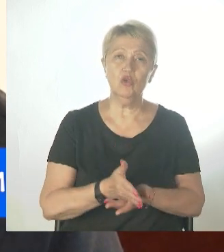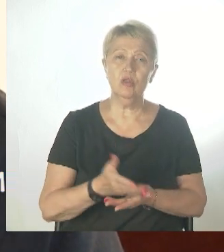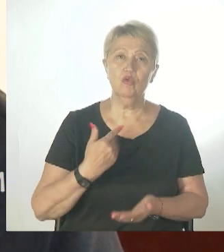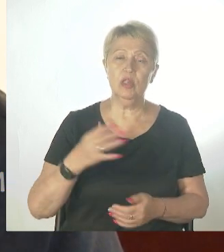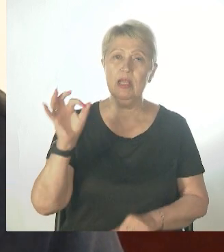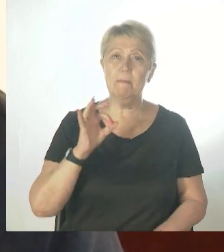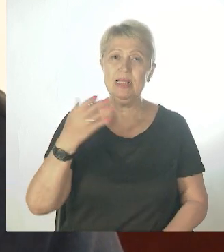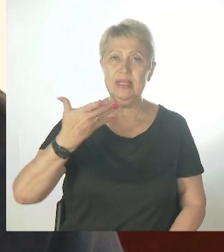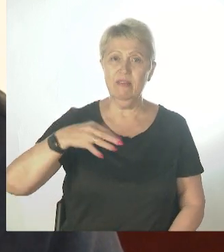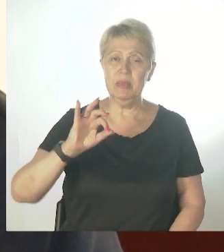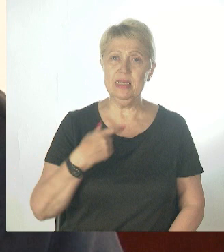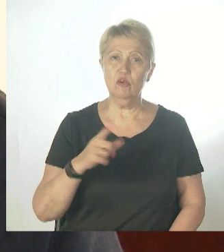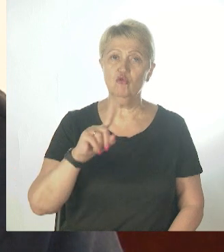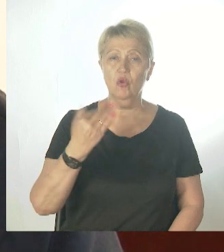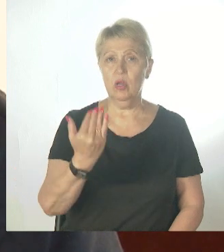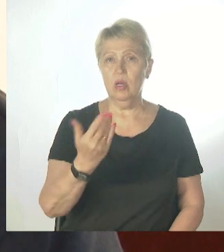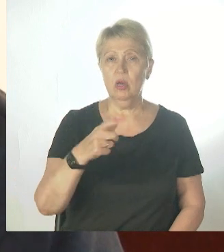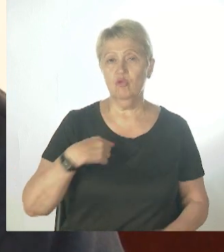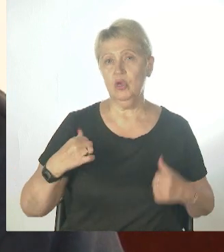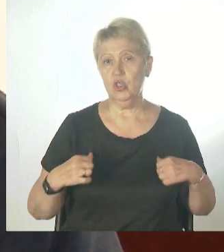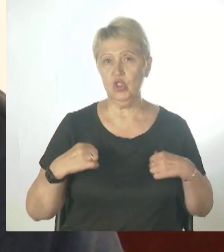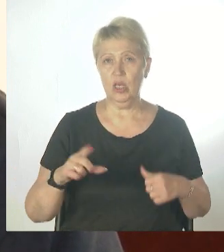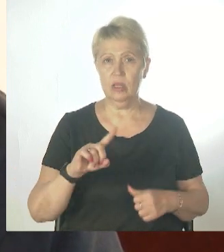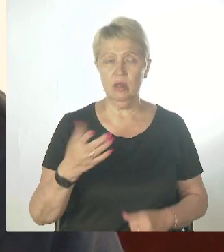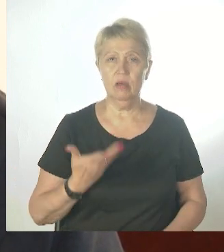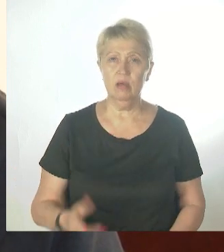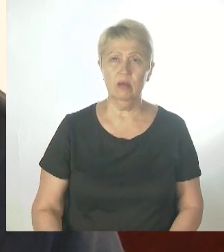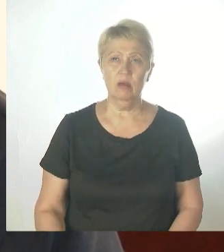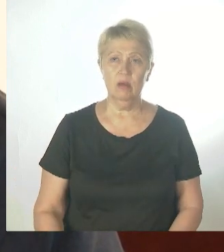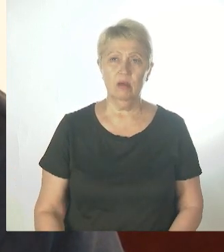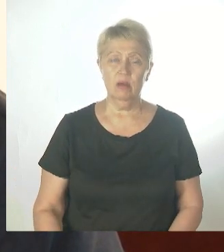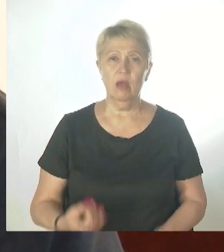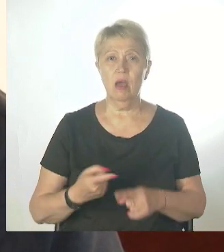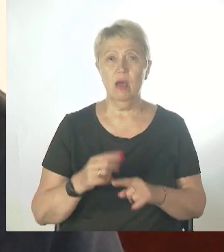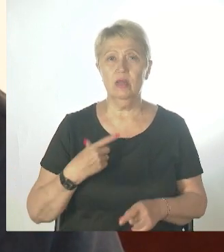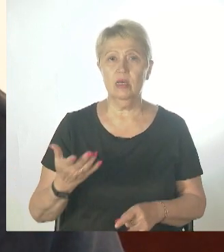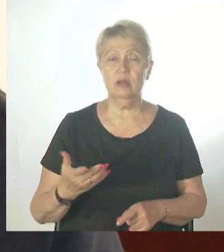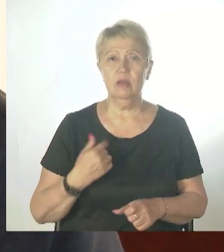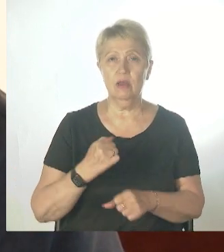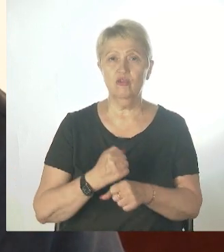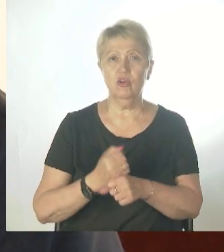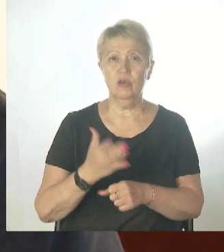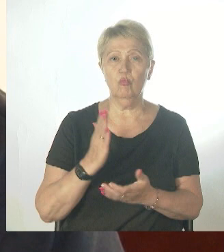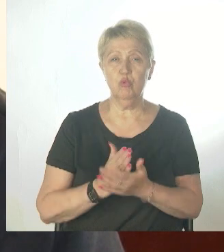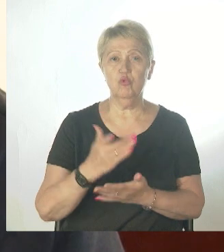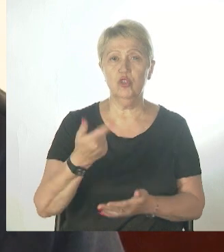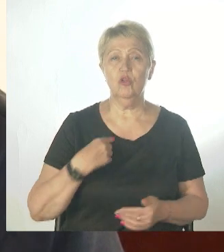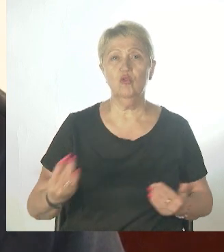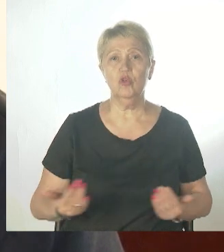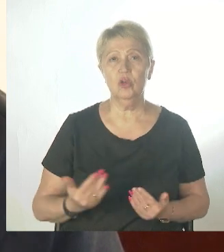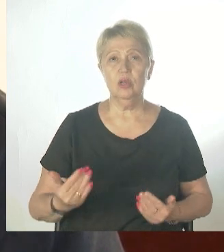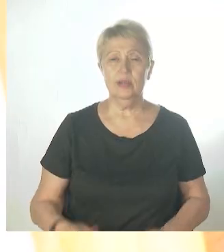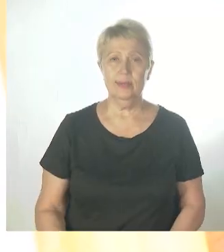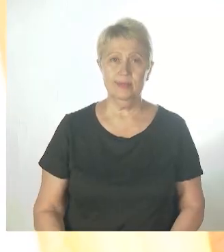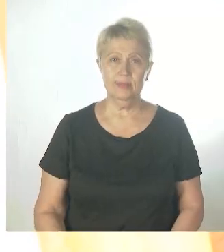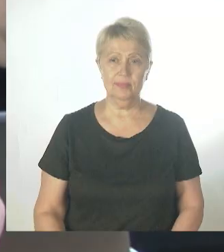какое-то представление имеют, что их ожидает, и могут решить, туда ли они пошли, да, это ли дело их будущей жизни, уже какое-то более взвешенное